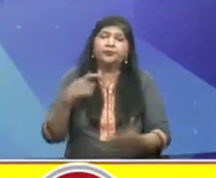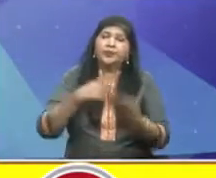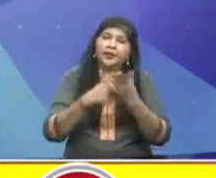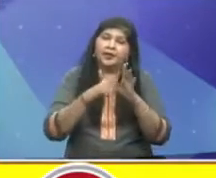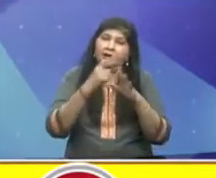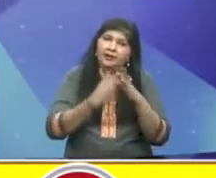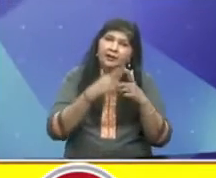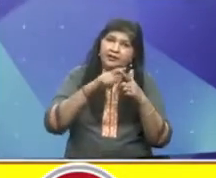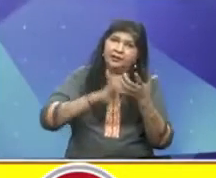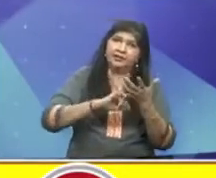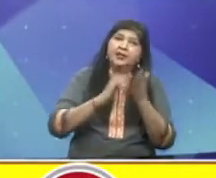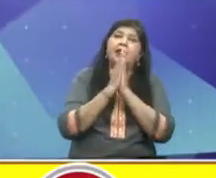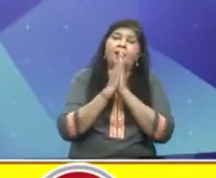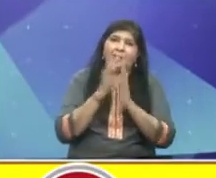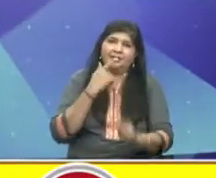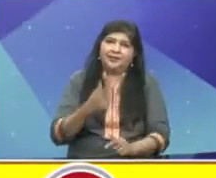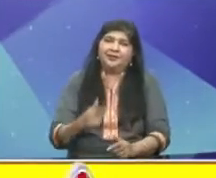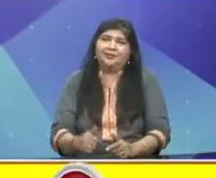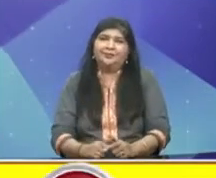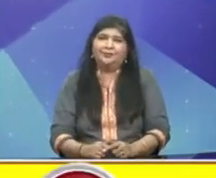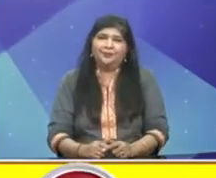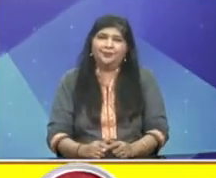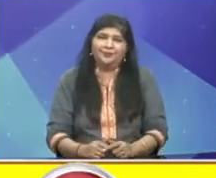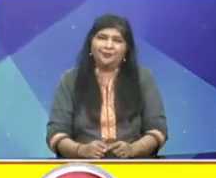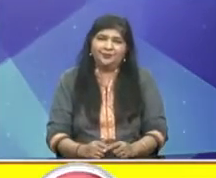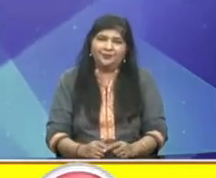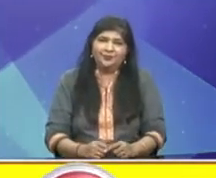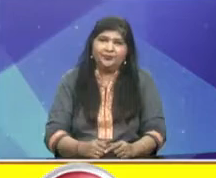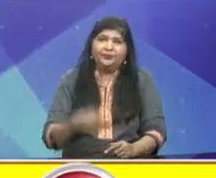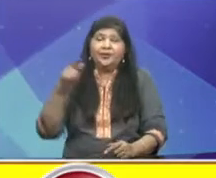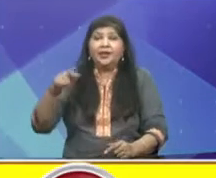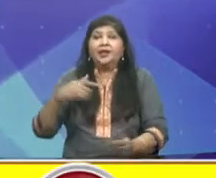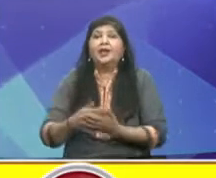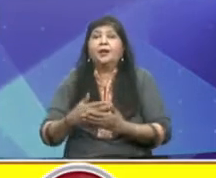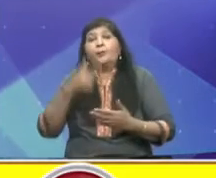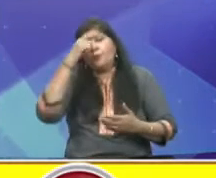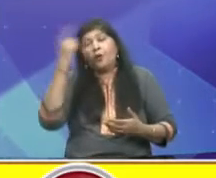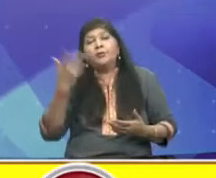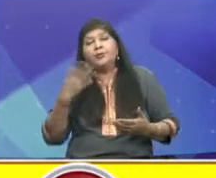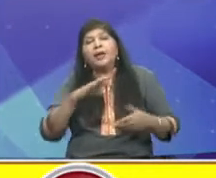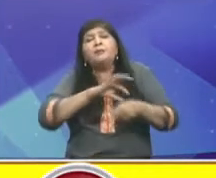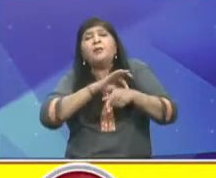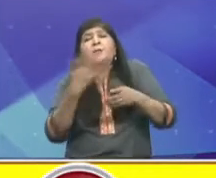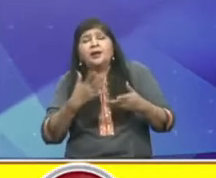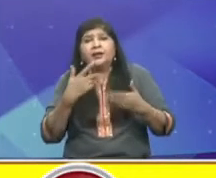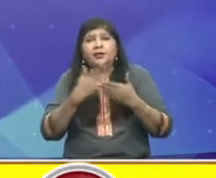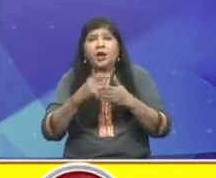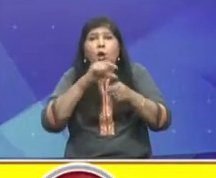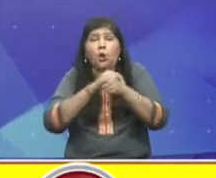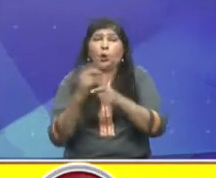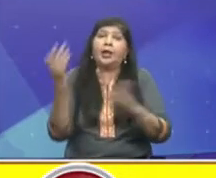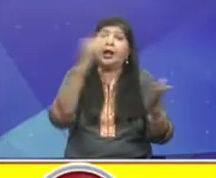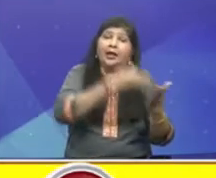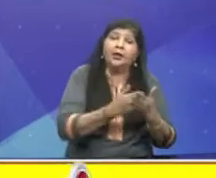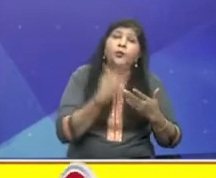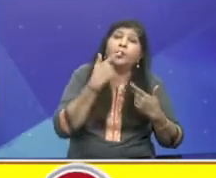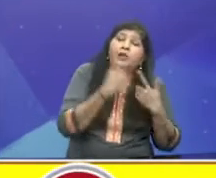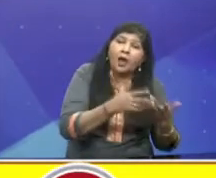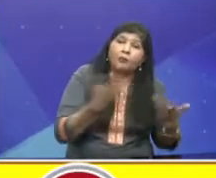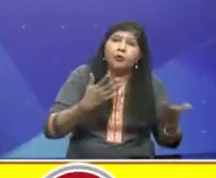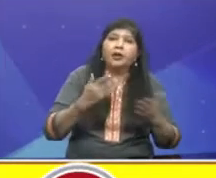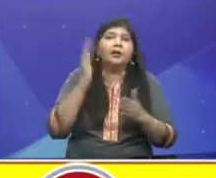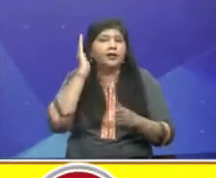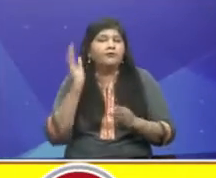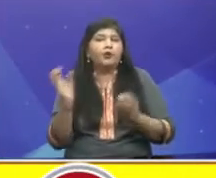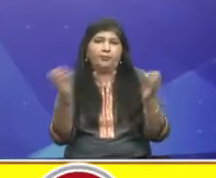नमस्ते। नमस्ते सर, नमस्ते। आपकी राजेश जी बीमारी क्या थी? फिर किसी डॉक्टर के पास गए होंगे, मुझे